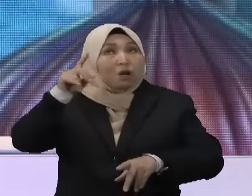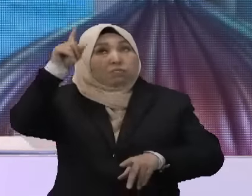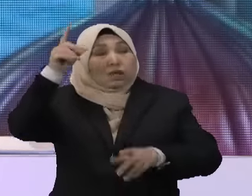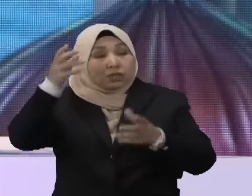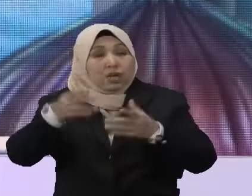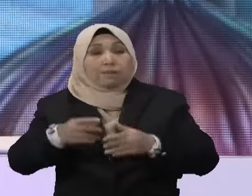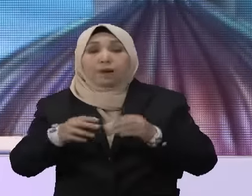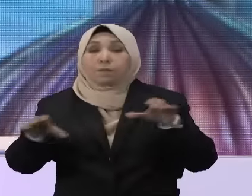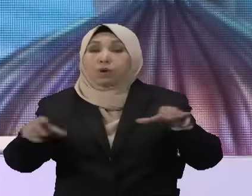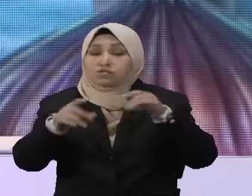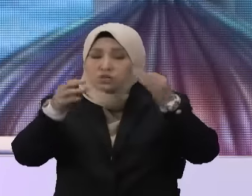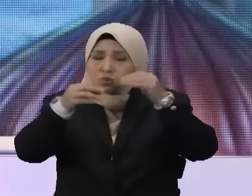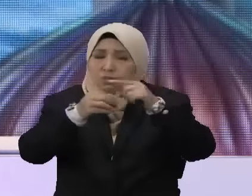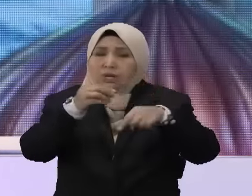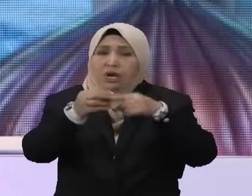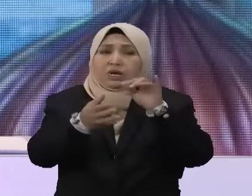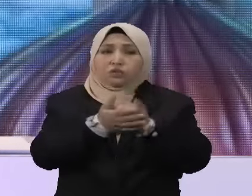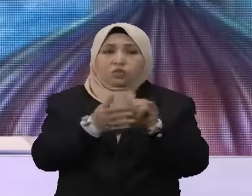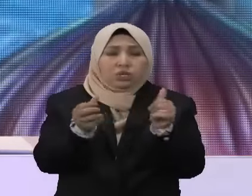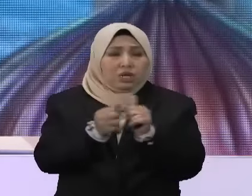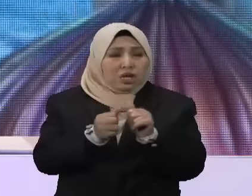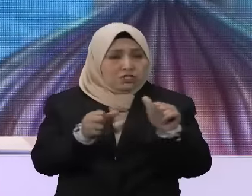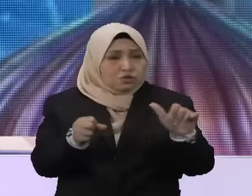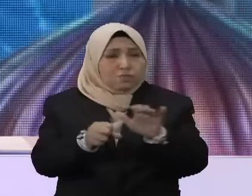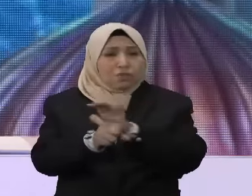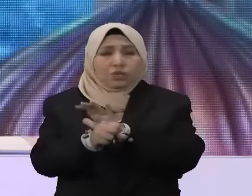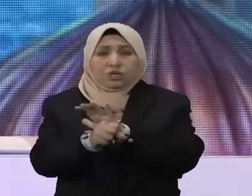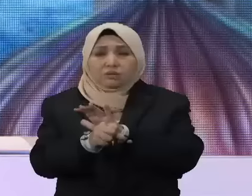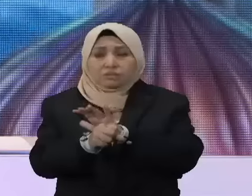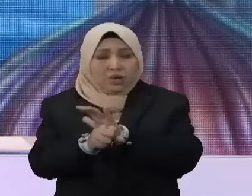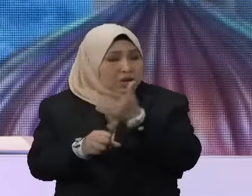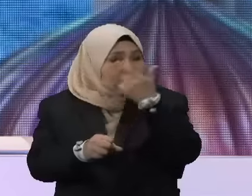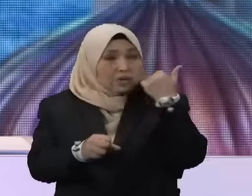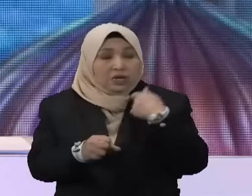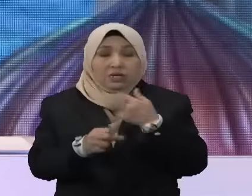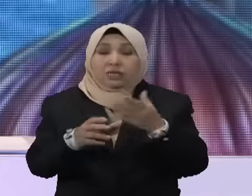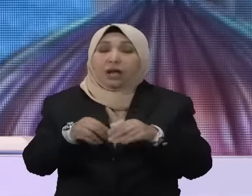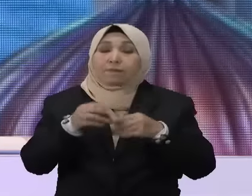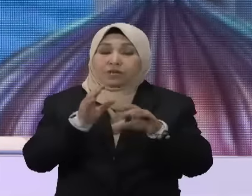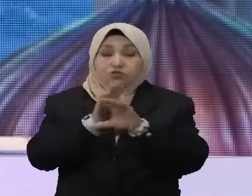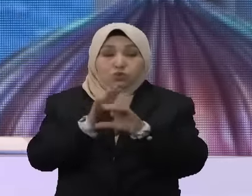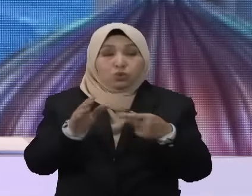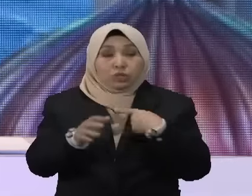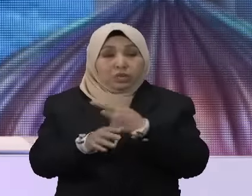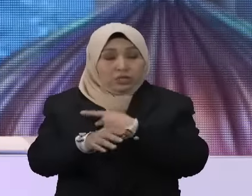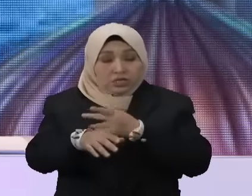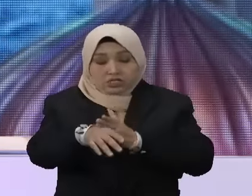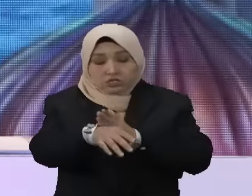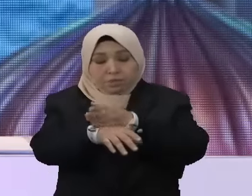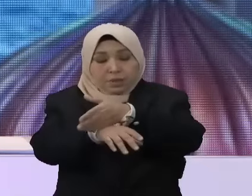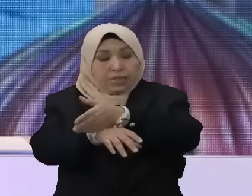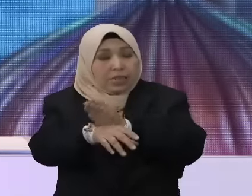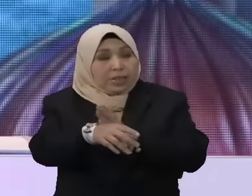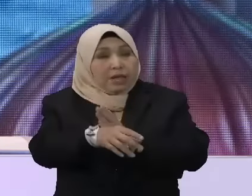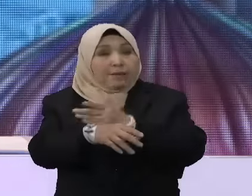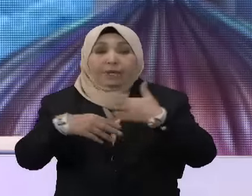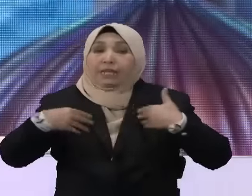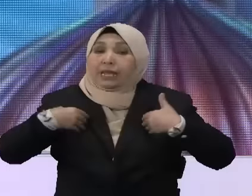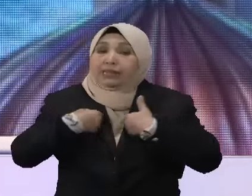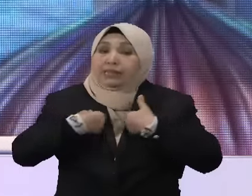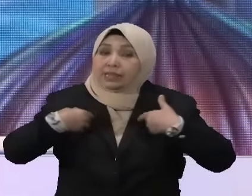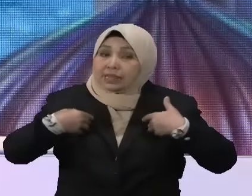suruh membuat satu perkara itu dengan sempurna. Kerana kita ambil contoh macam kita sembelih binatang. Kan kita sembelih